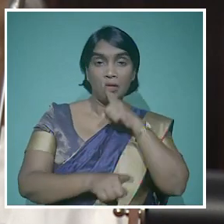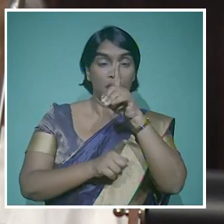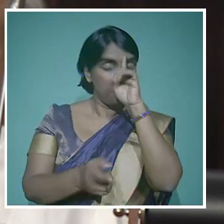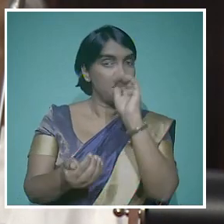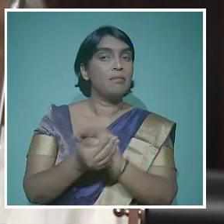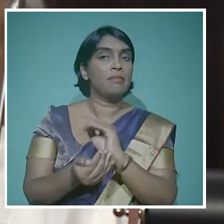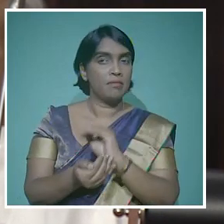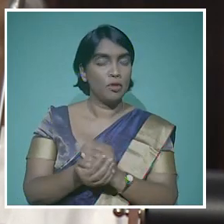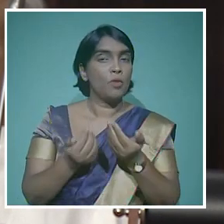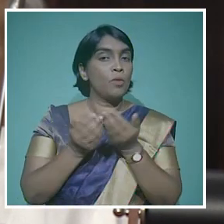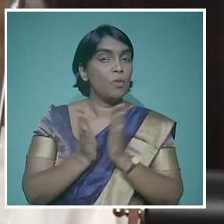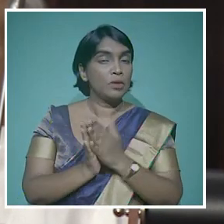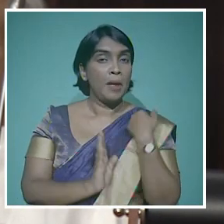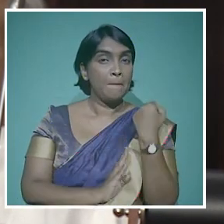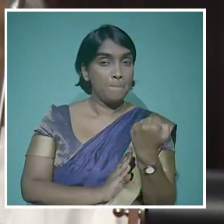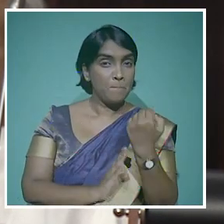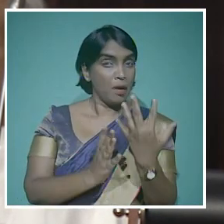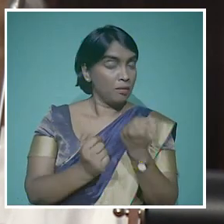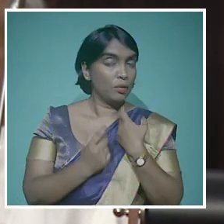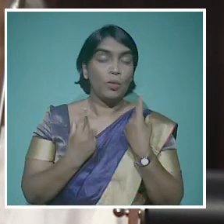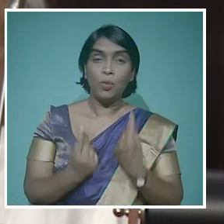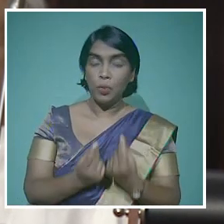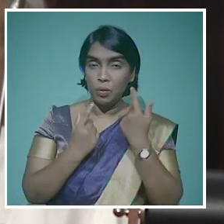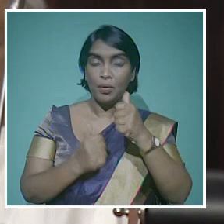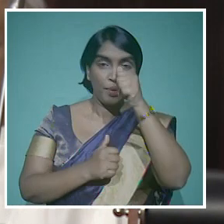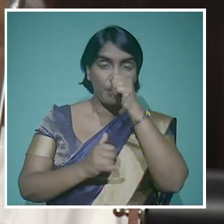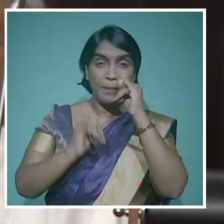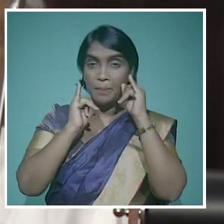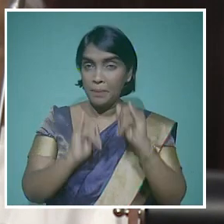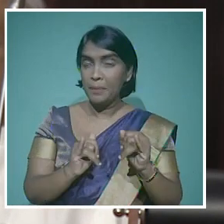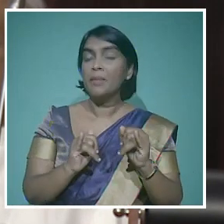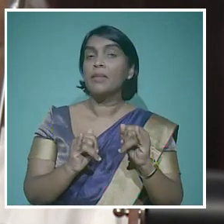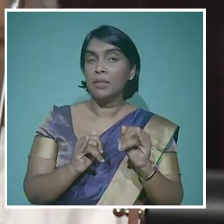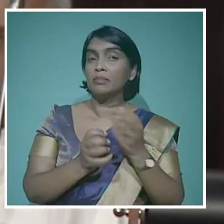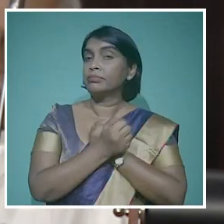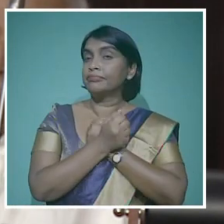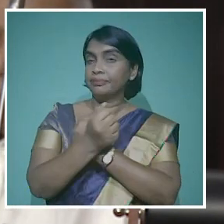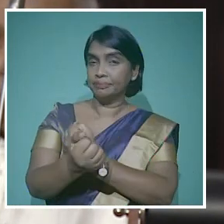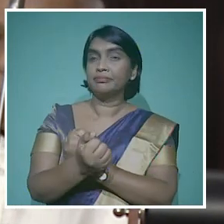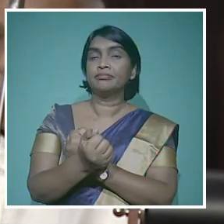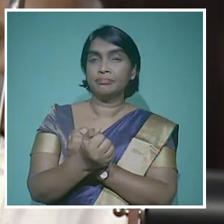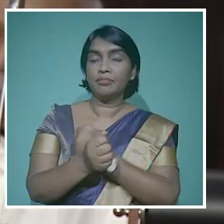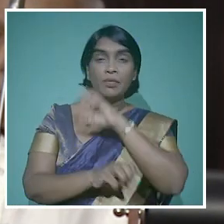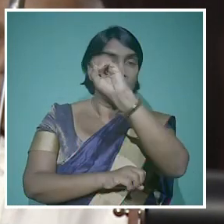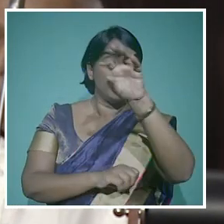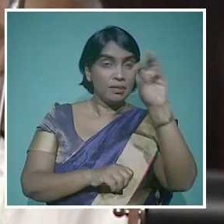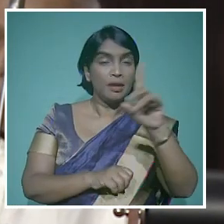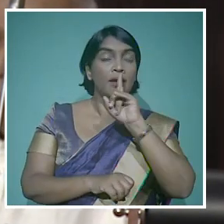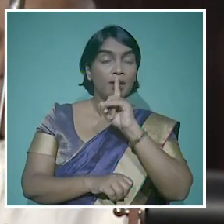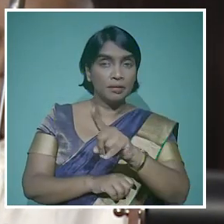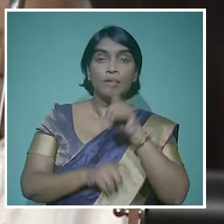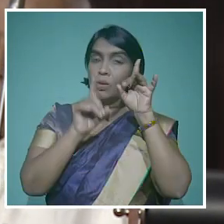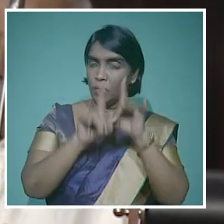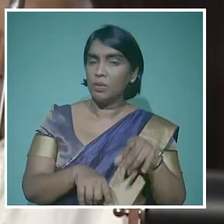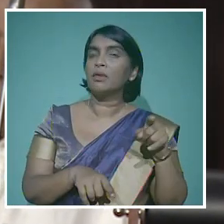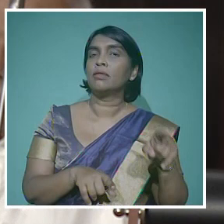වන්න. තමන්ට බලයට පත් වූ සැනින් සොරුන් සහ දූෂිතයන් හිරේ විලංගුවේ දමන්නේයි කීම එවැනි